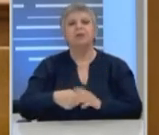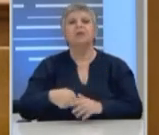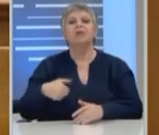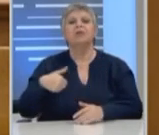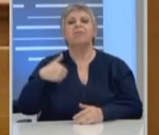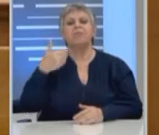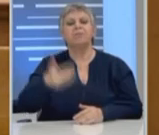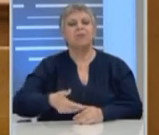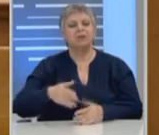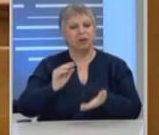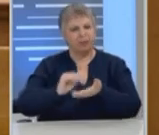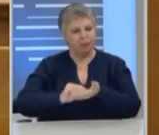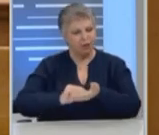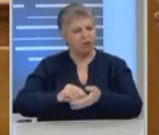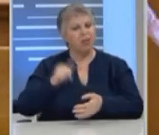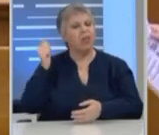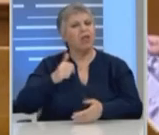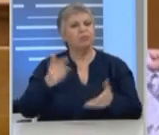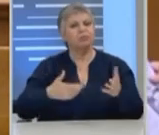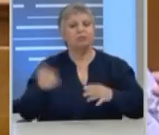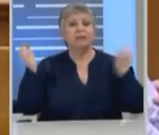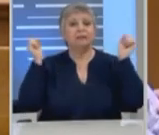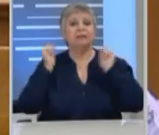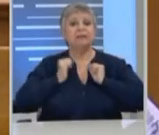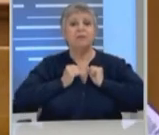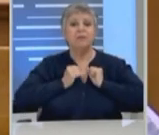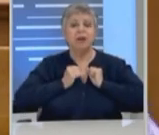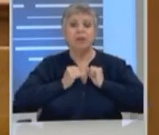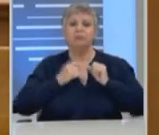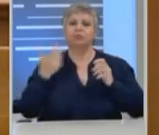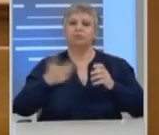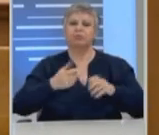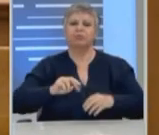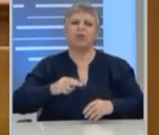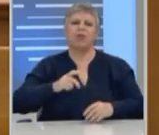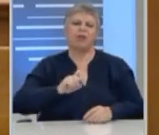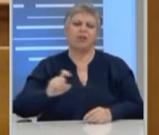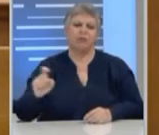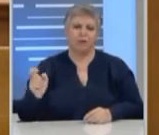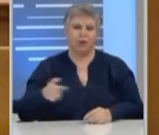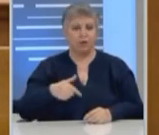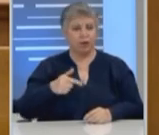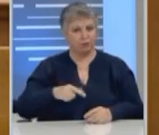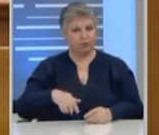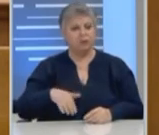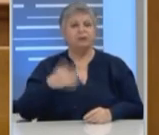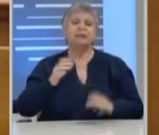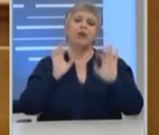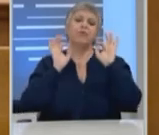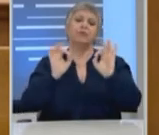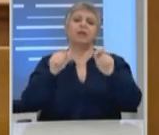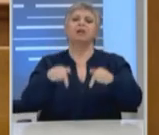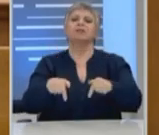4 δις ευρώ η ζημιά από το τέταρτο μνημόνιο. Και φυσικά σήμερα, τι θα έλεγαν σήμερα τα